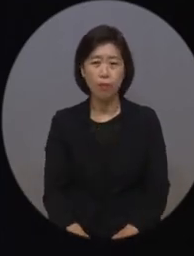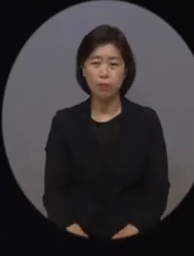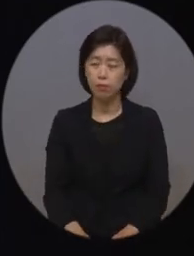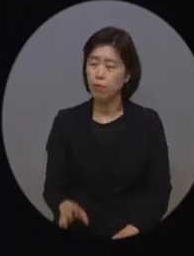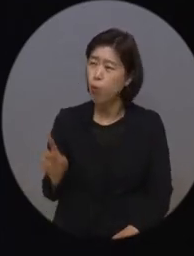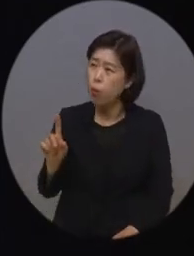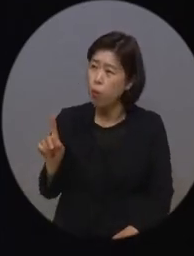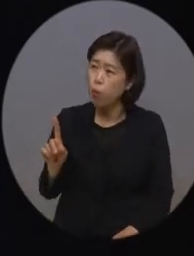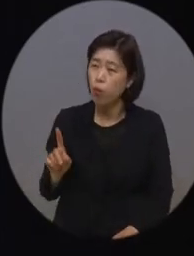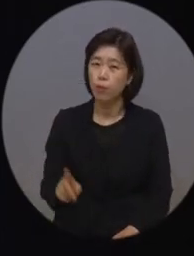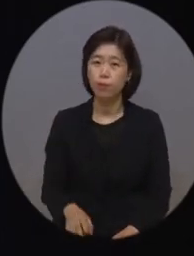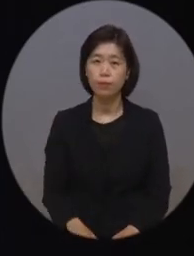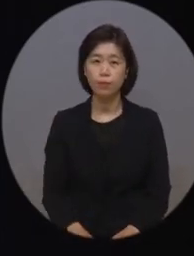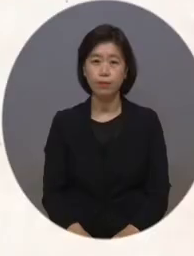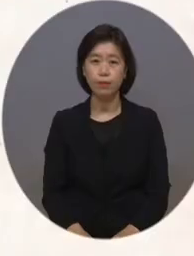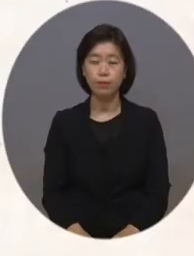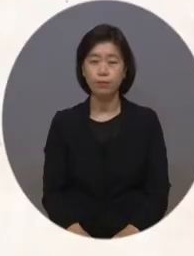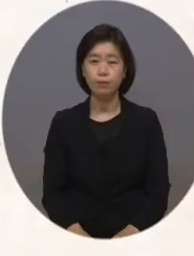뭐라고?